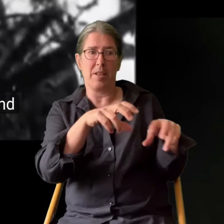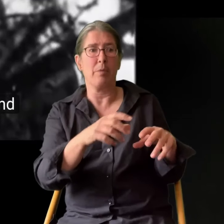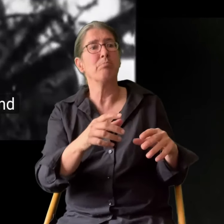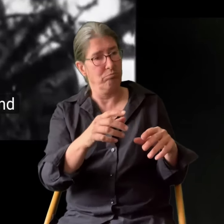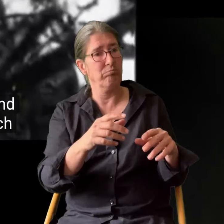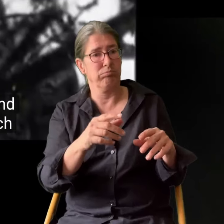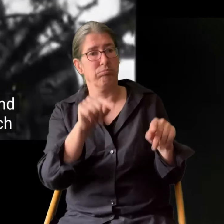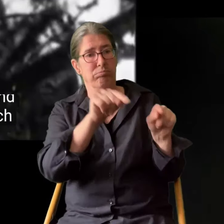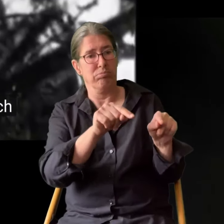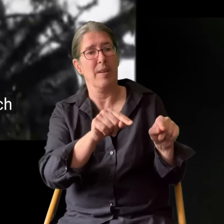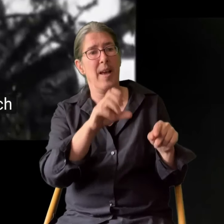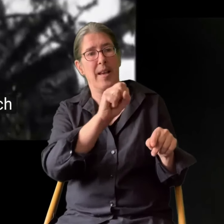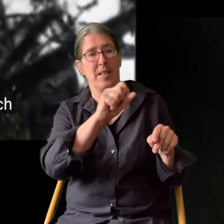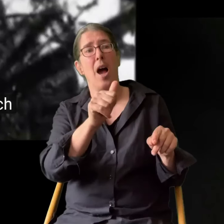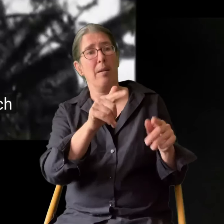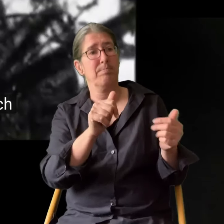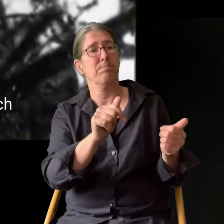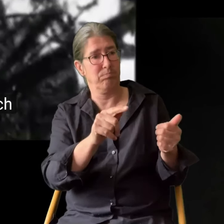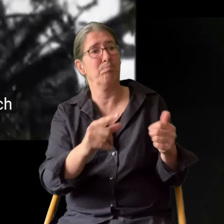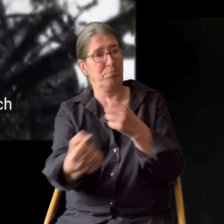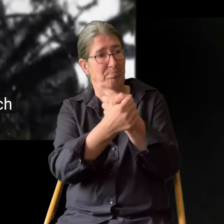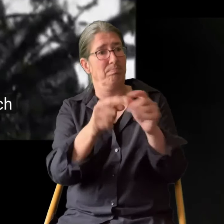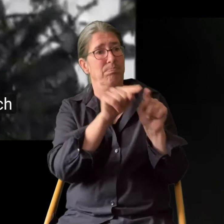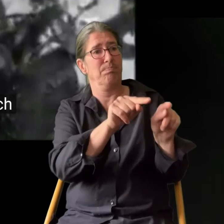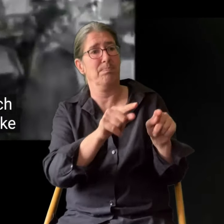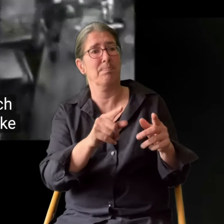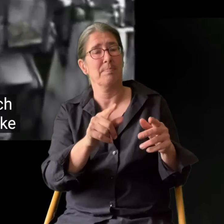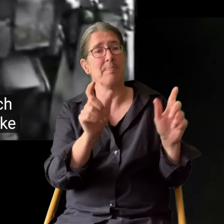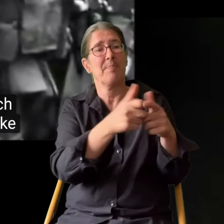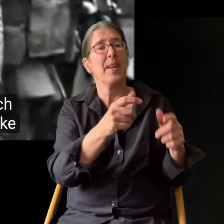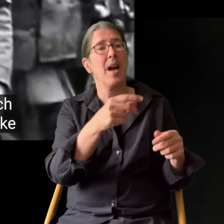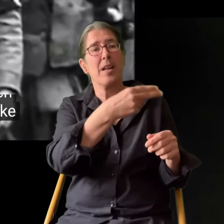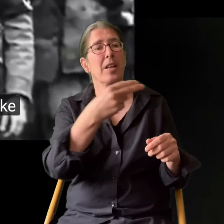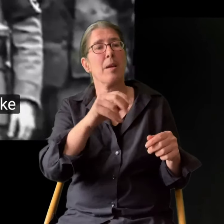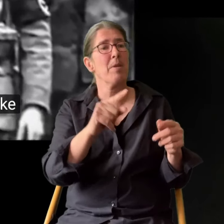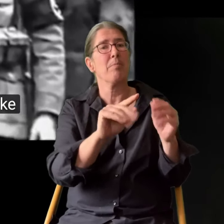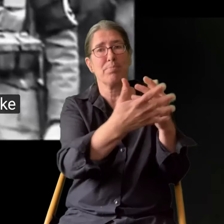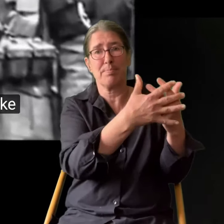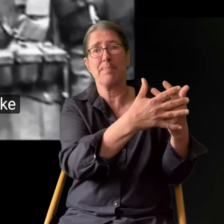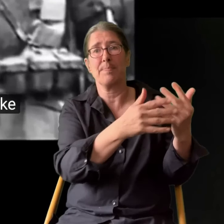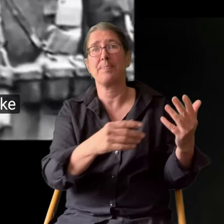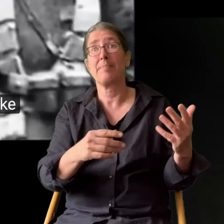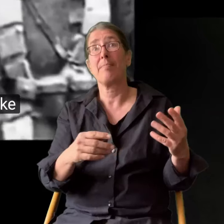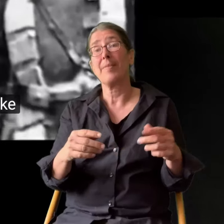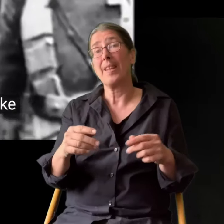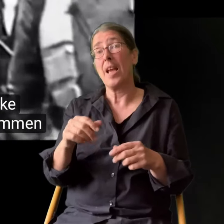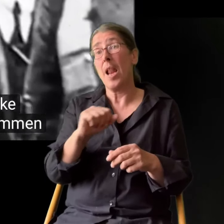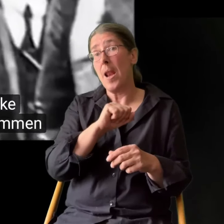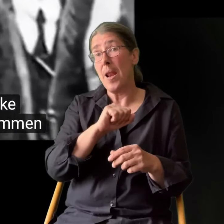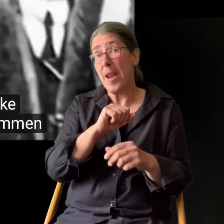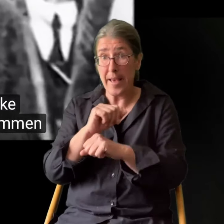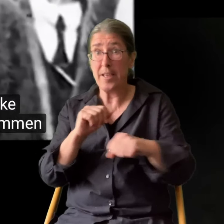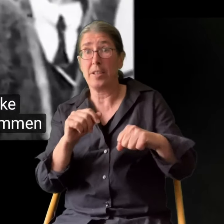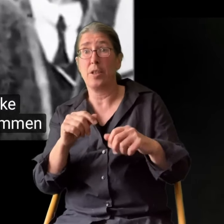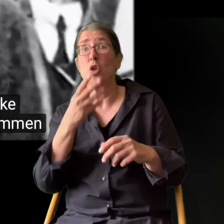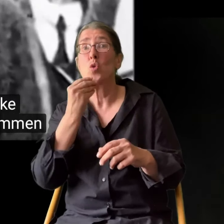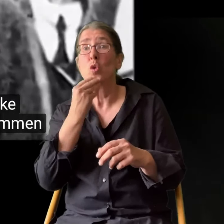sein Fahnenträger Heinrich Himmler hinter Stacheldrahtverhau. Linke und Juden werden in Schutzhaft genommen.